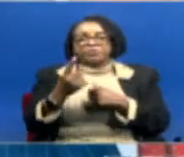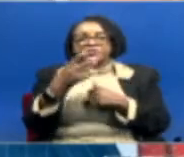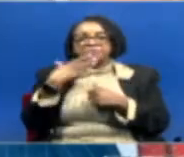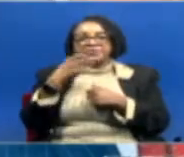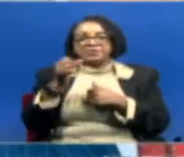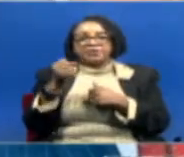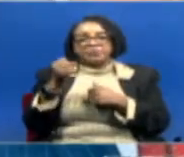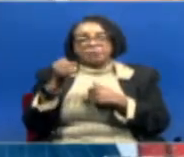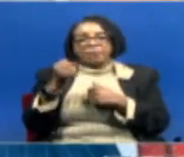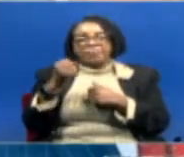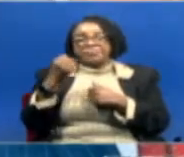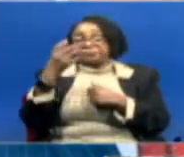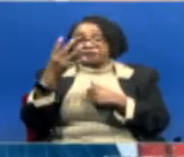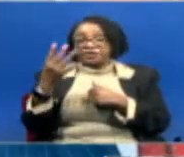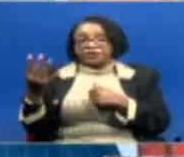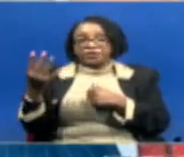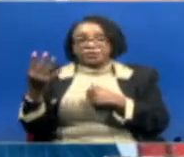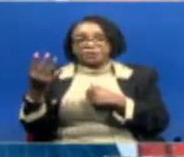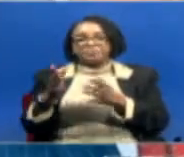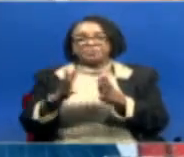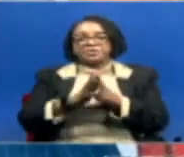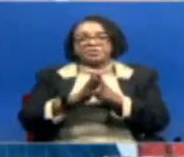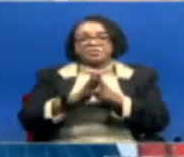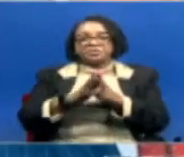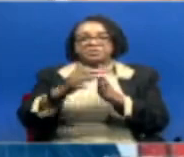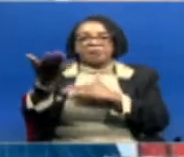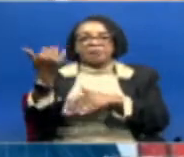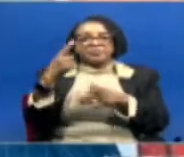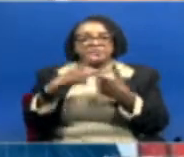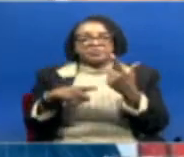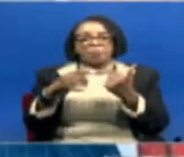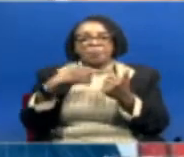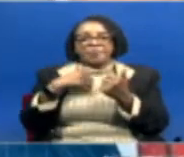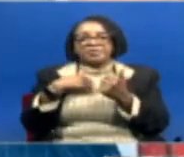544 na tuang mwaka 2022